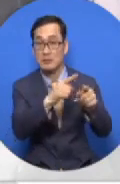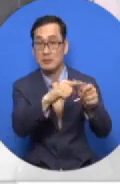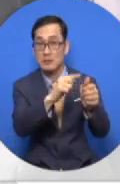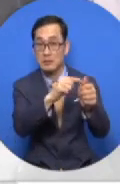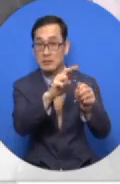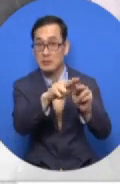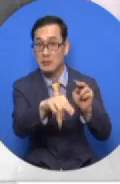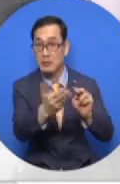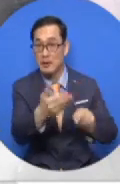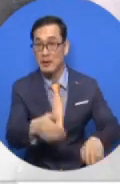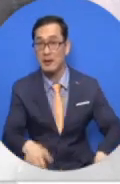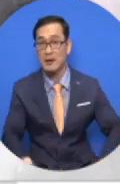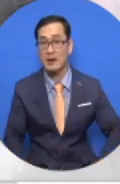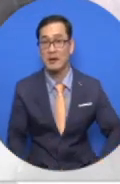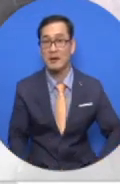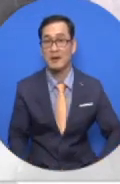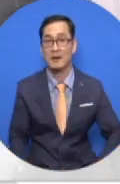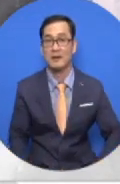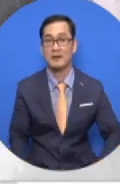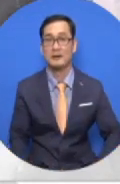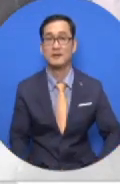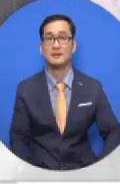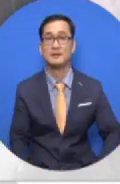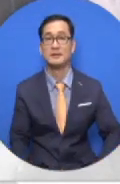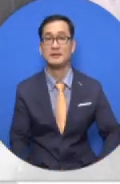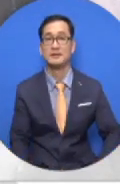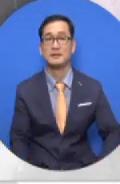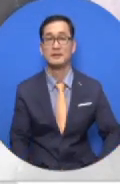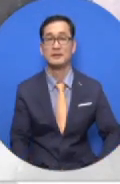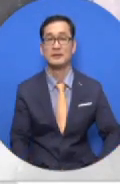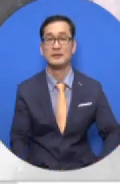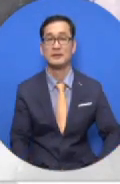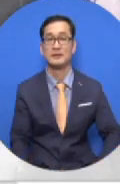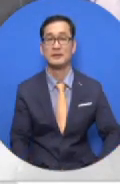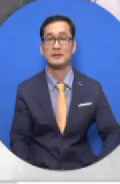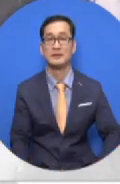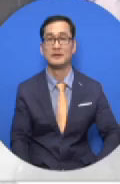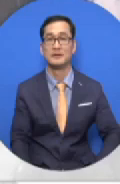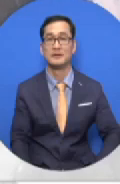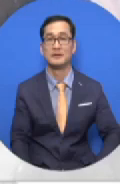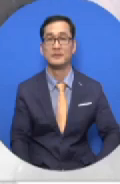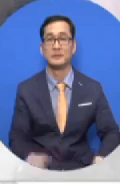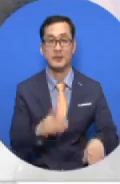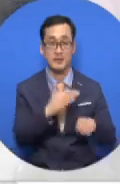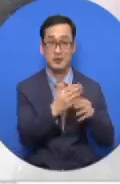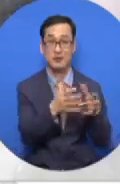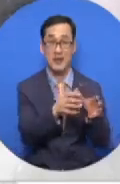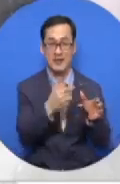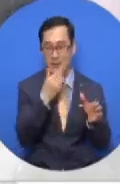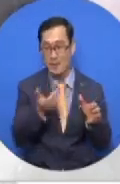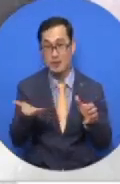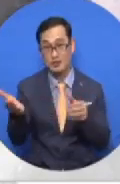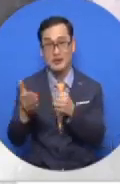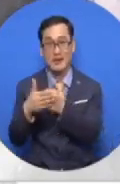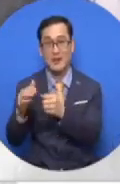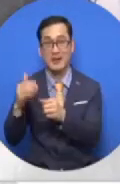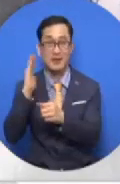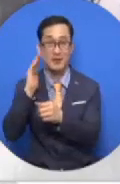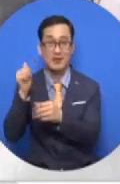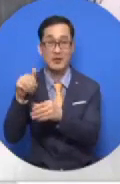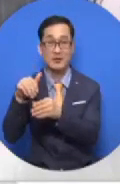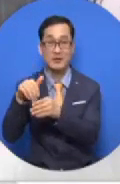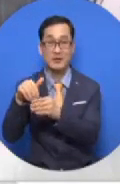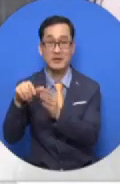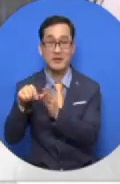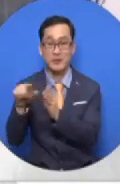민주당이 연대를 통해서 민주당이 양보하지 않았으면 정의당 의원이 당선이 됐겠는가. 아주 지극히 상식적인 얘기거든요. 그럼 정의당은 굉장히 정의롭게